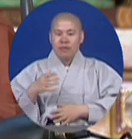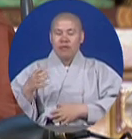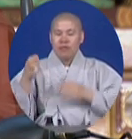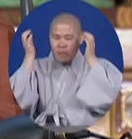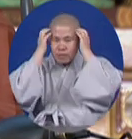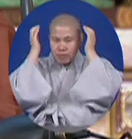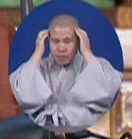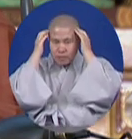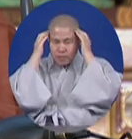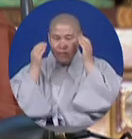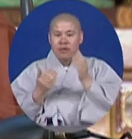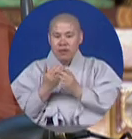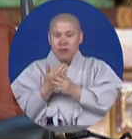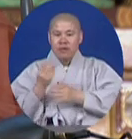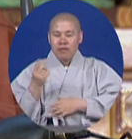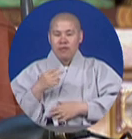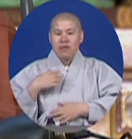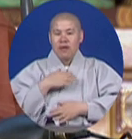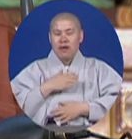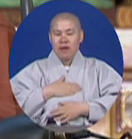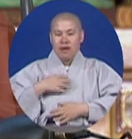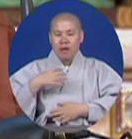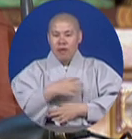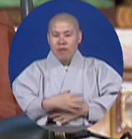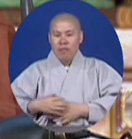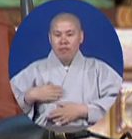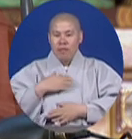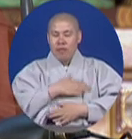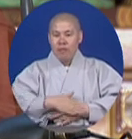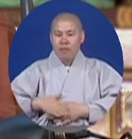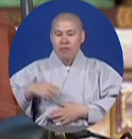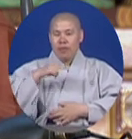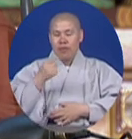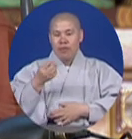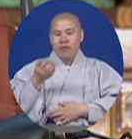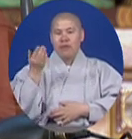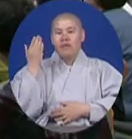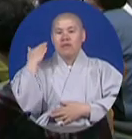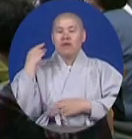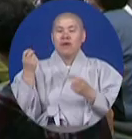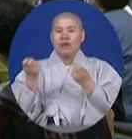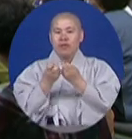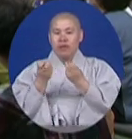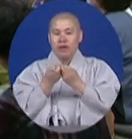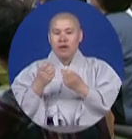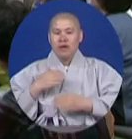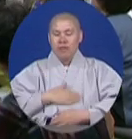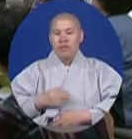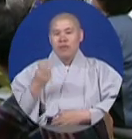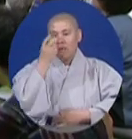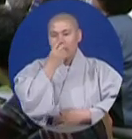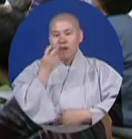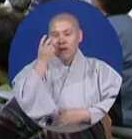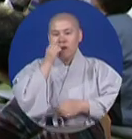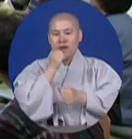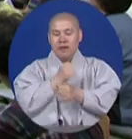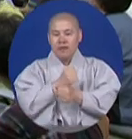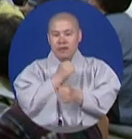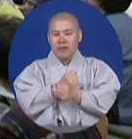오고 내 몸도 과거에 어떻게 이 몸을 관리를